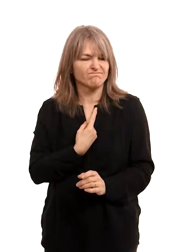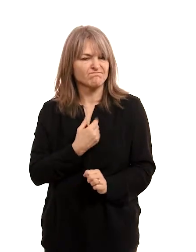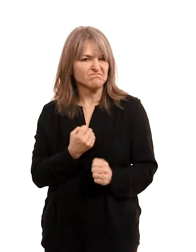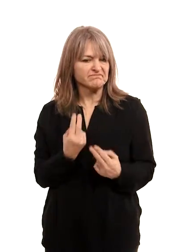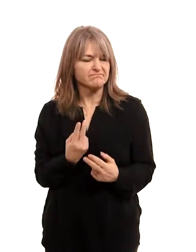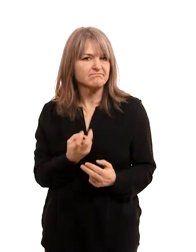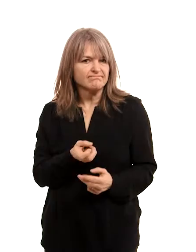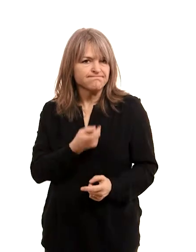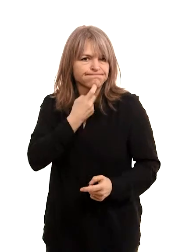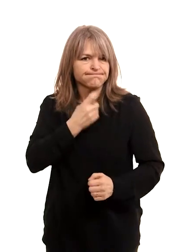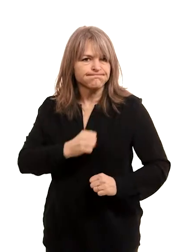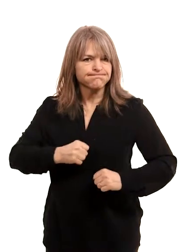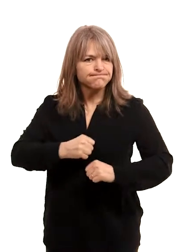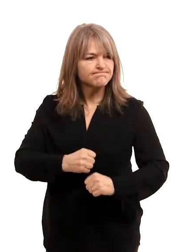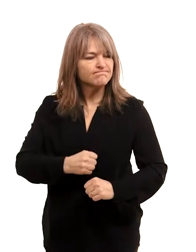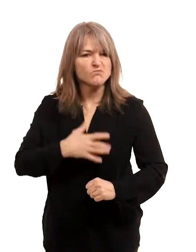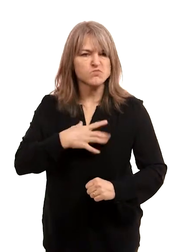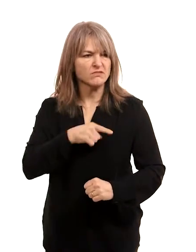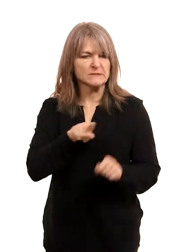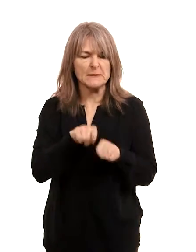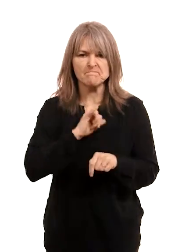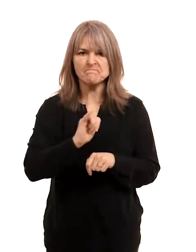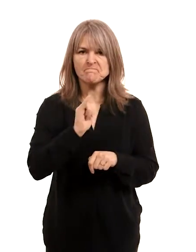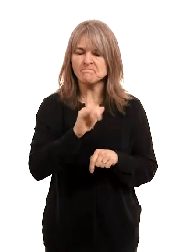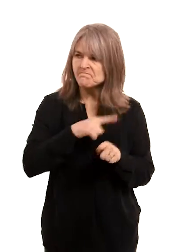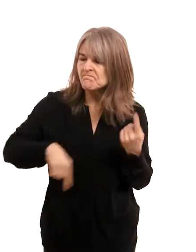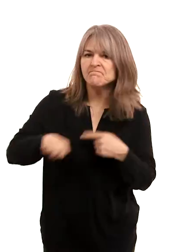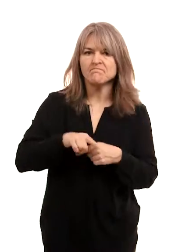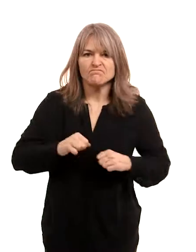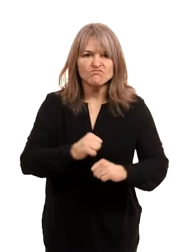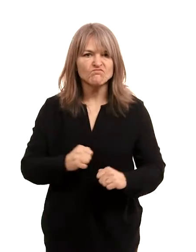Fi eisiau jyst gwneud popeth fi'n gallu.